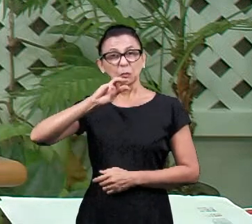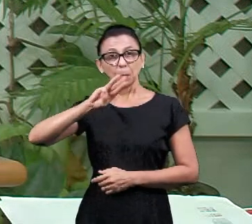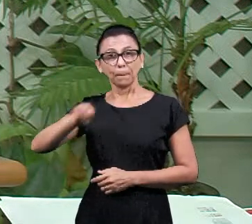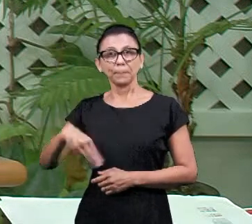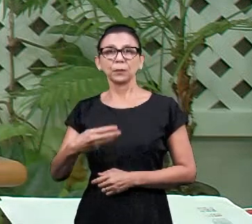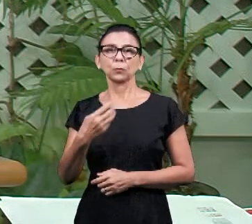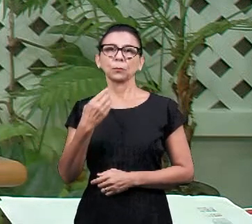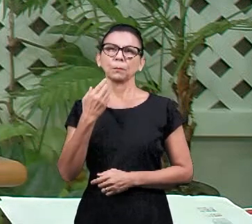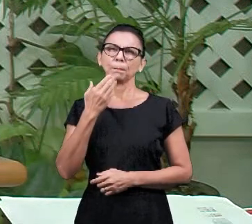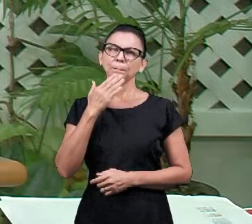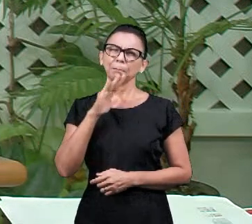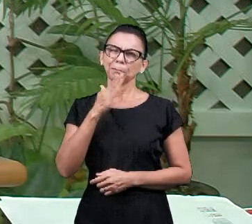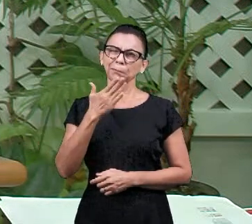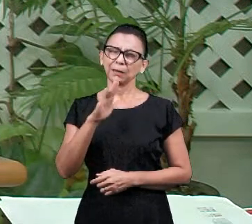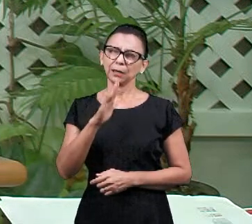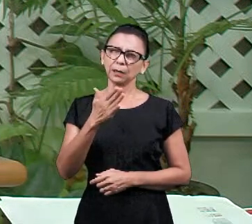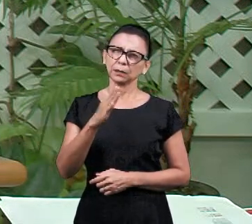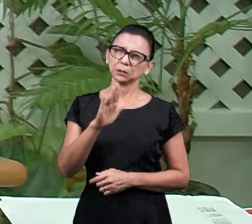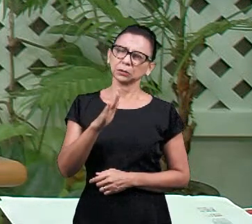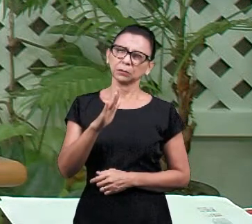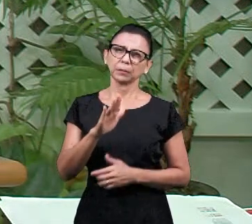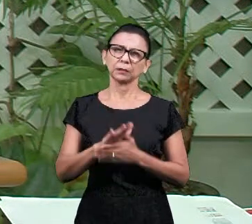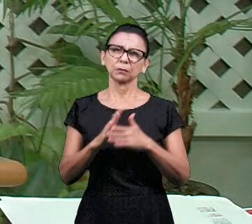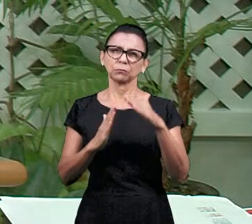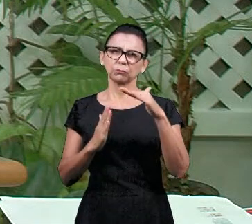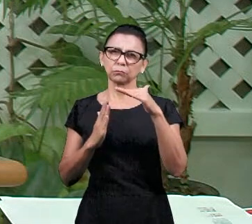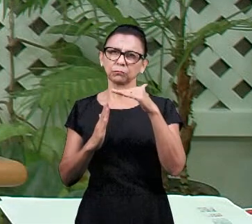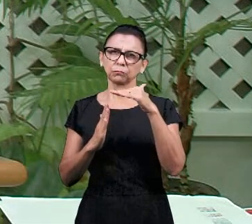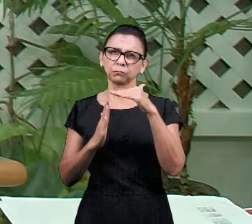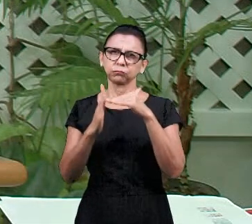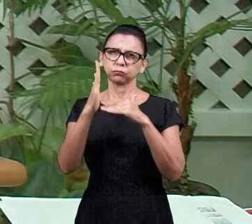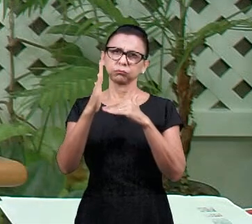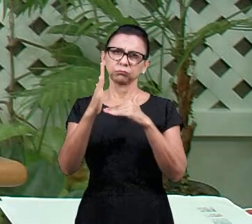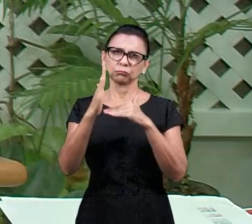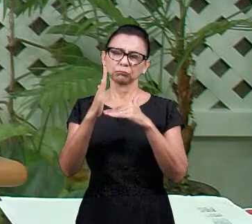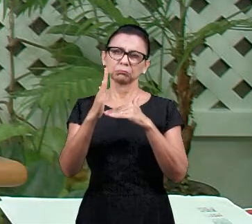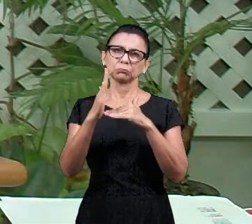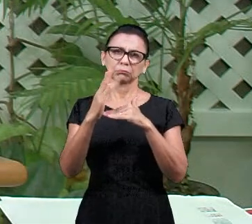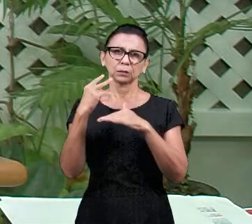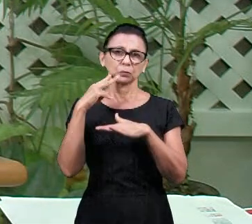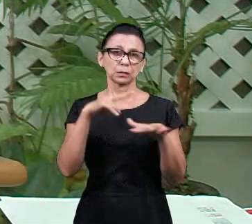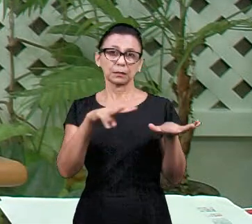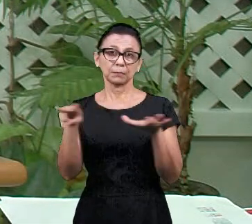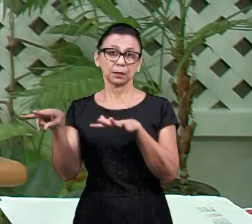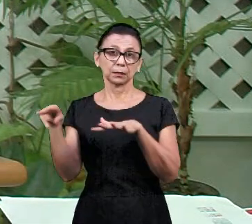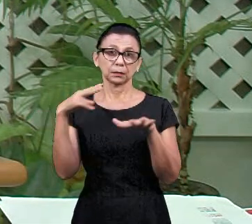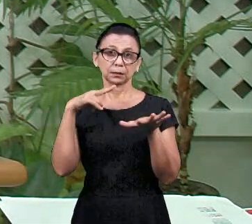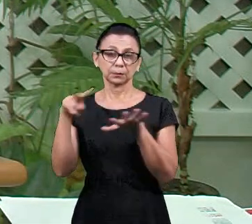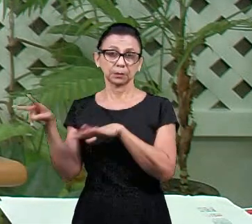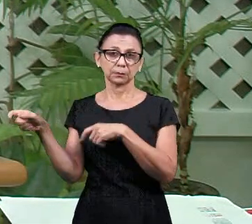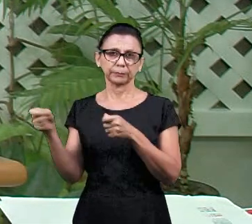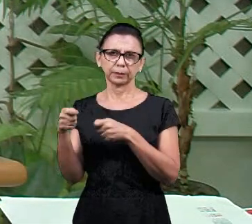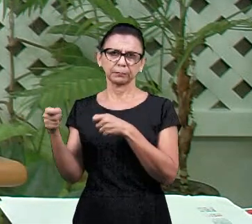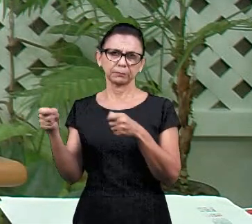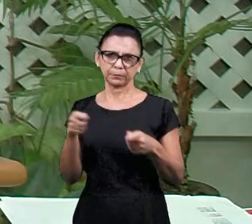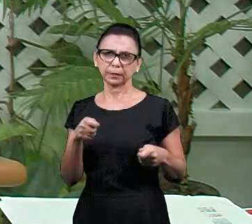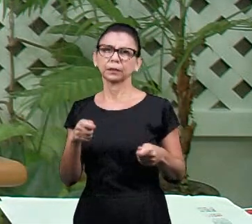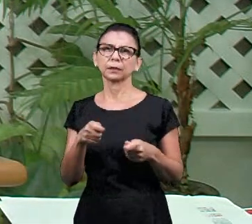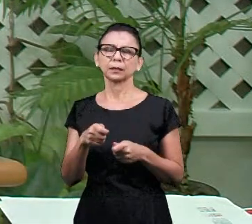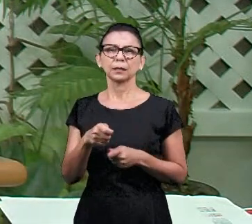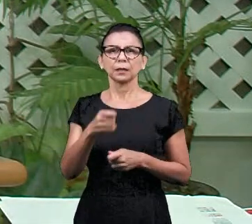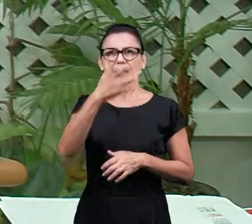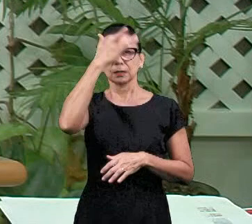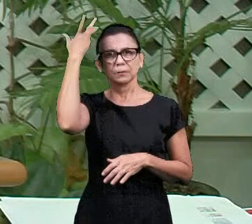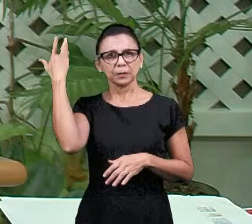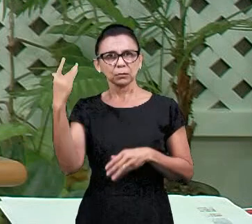78 000 à peu près. Donc, ça a été un saut. Nous faisons un saut hebdomadaire chaque